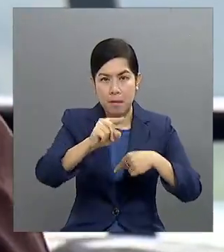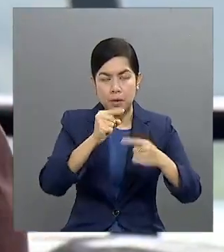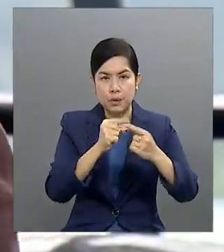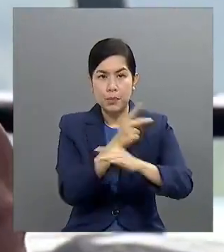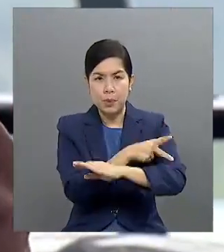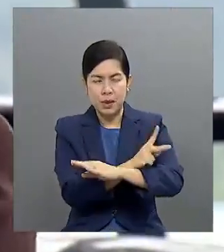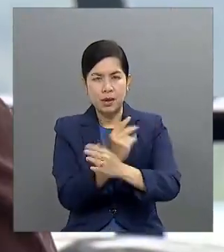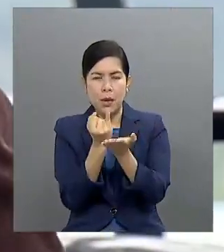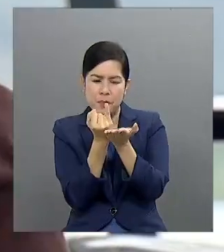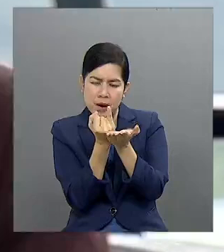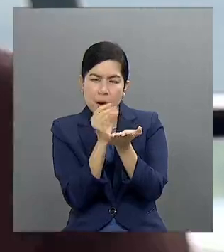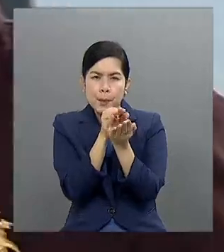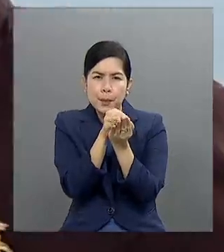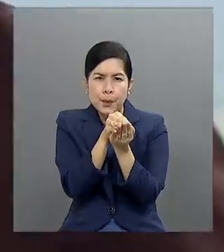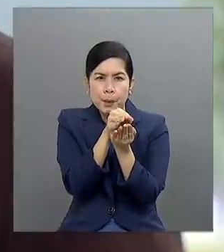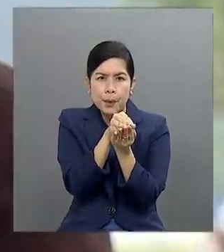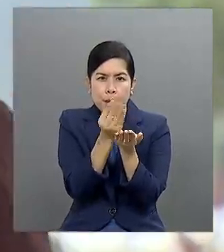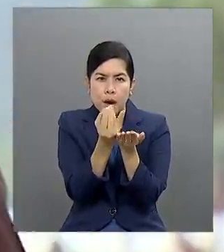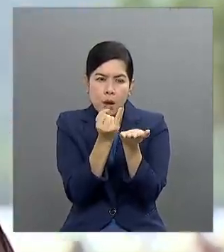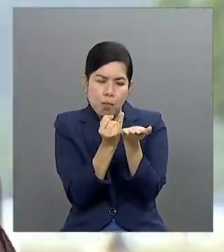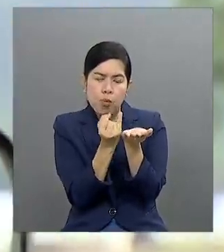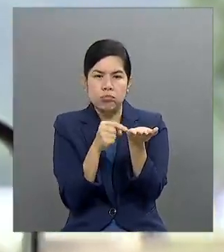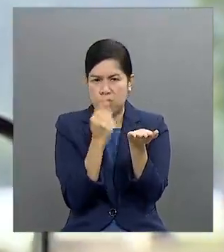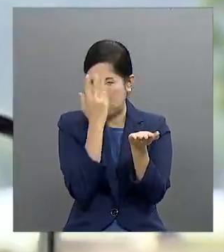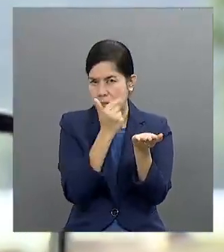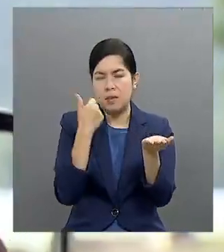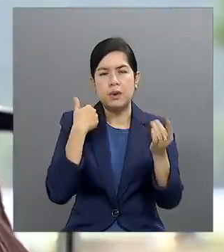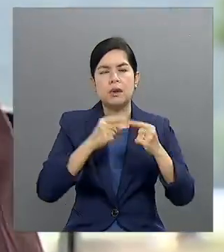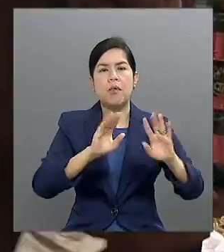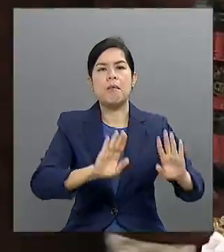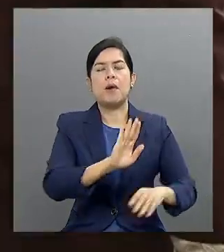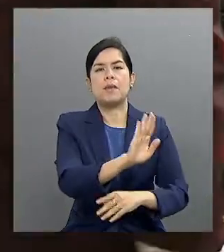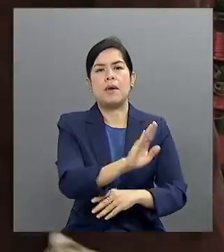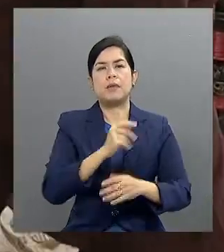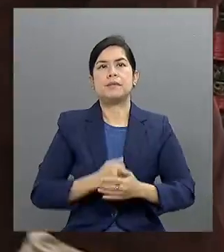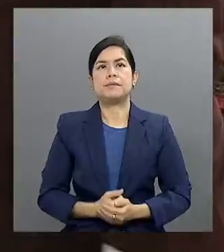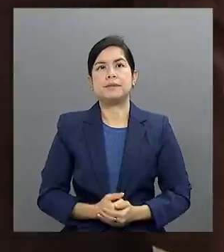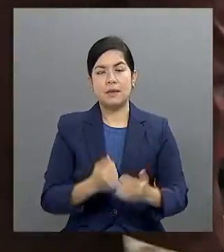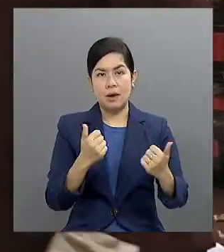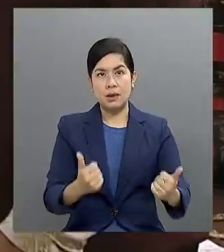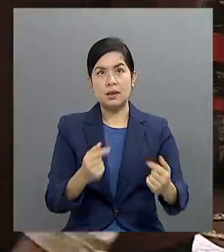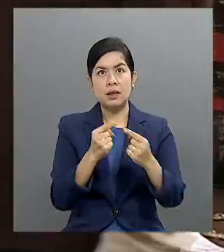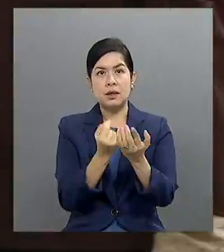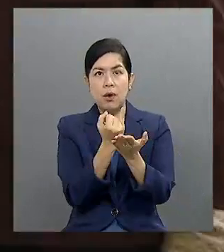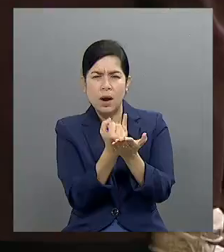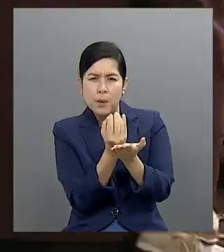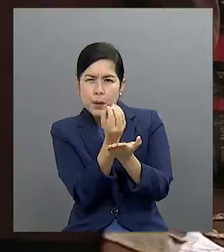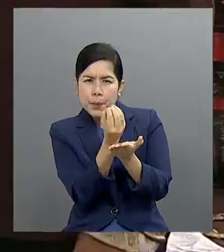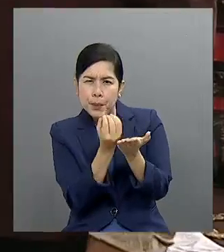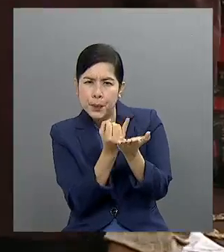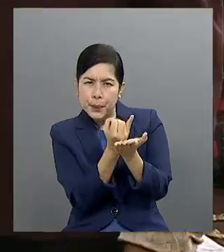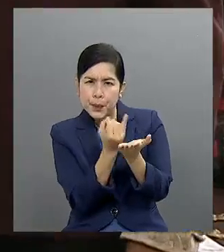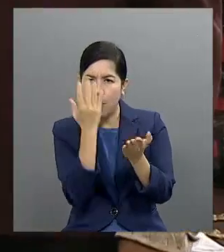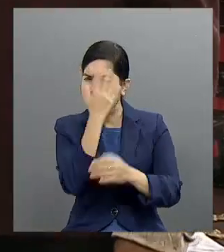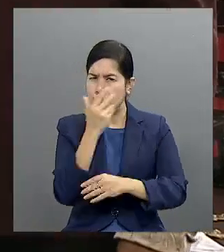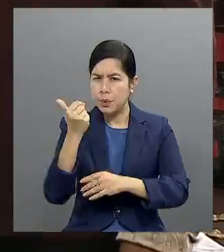แล้วก็ยังมีในเรื่องของวัฒนธรรมแบบคนภูเก็ตด้วย ใช่ค่ะนะแล้วก็ปัจจุบันนี้เนี่ยไข่มุกนอกจากจะมีความสวยงามหลากหลายแล้วนะคะที่สำคัญยังมี